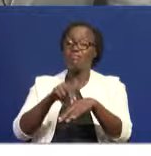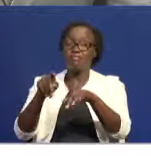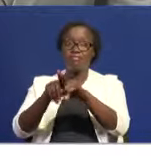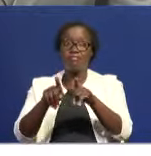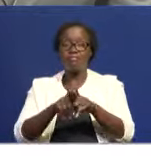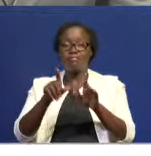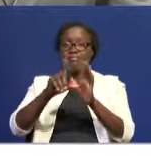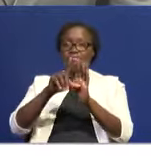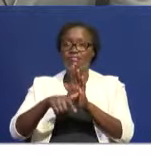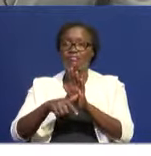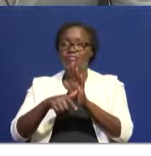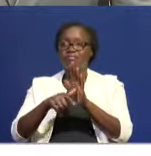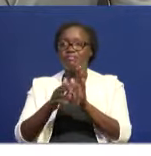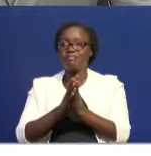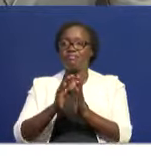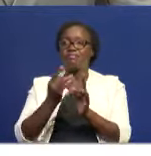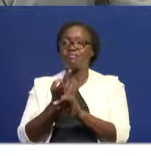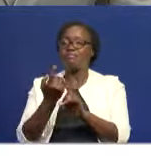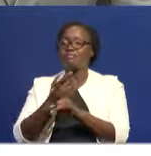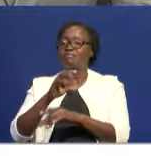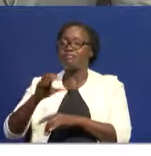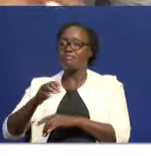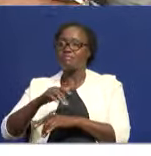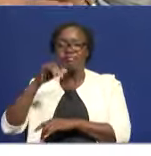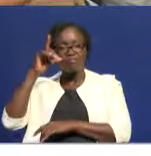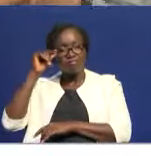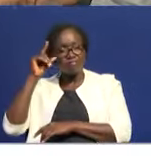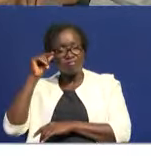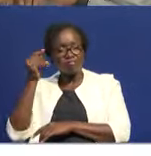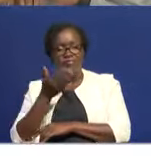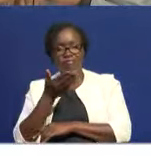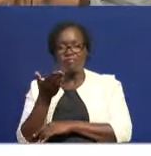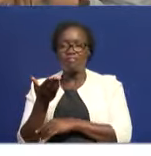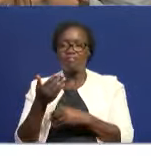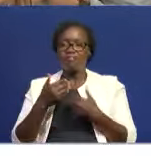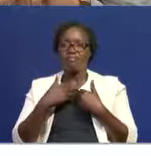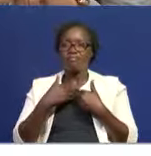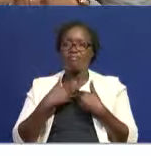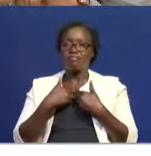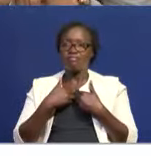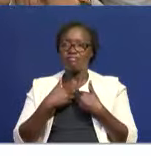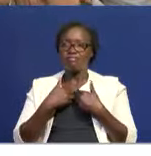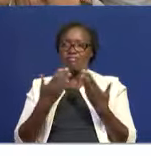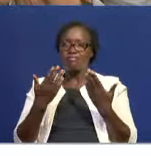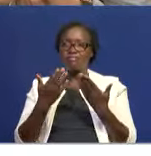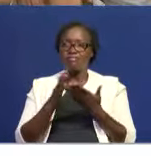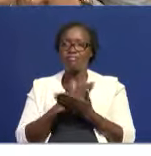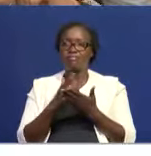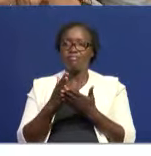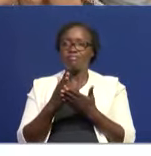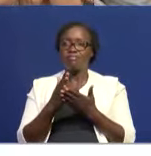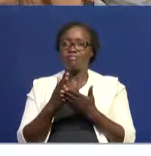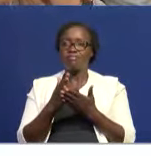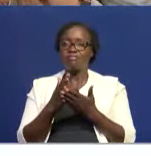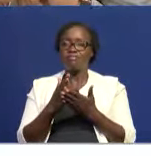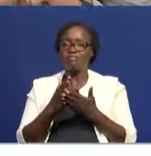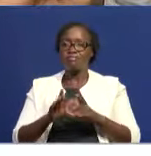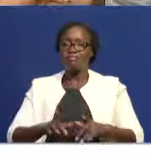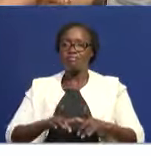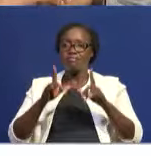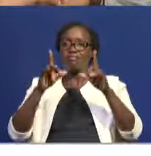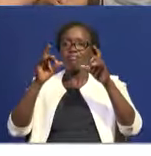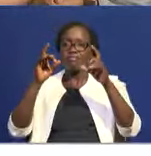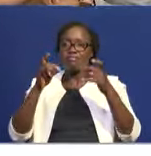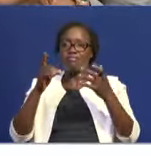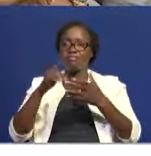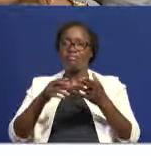tutakuwa wenye kupeleka katika kaunti tofauti, kule kaunti ya Mombasa pia tutakuwa tunakupeleka kupatia tu taswira kamili ama picha za moja